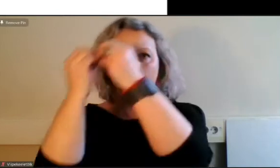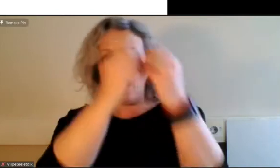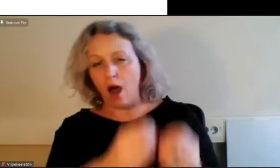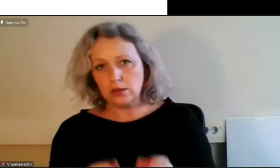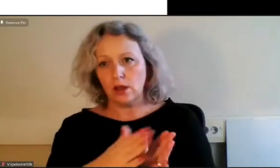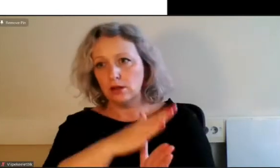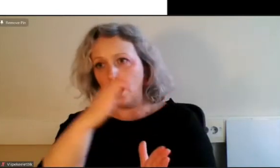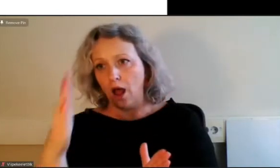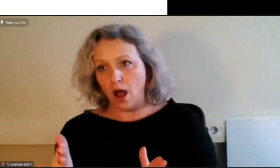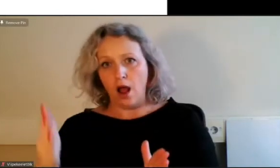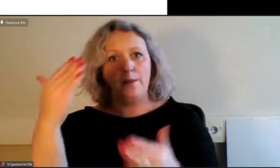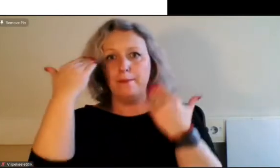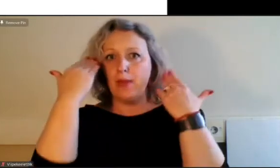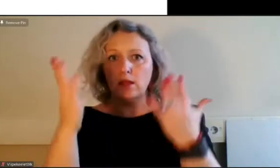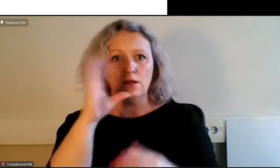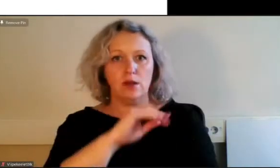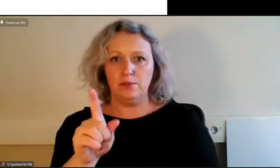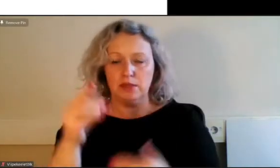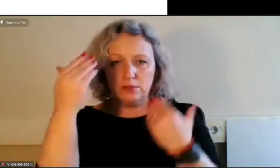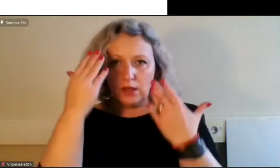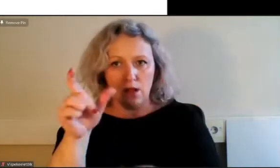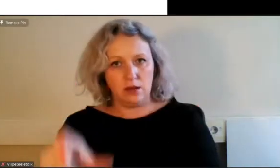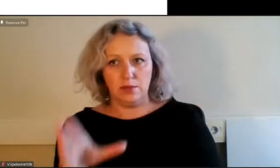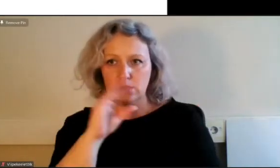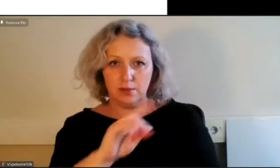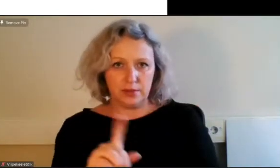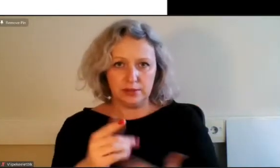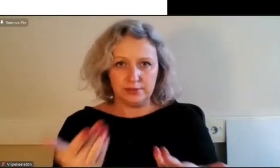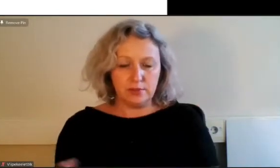loetletud, hingamise raskused võivad tekkida